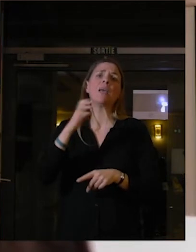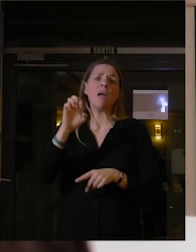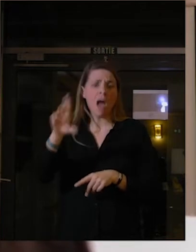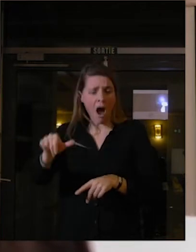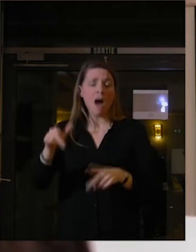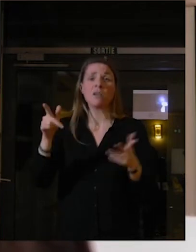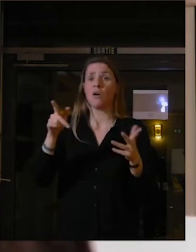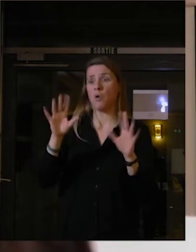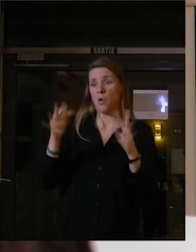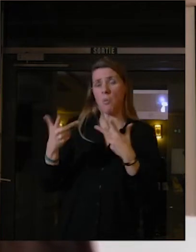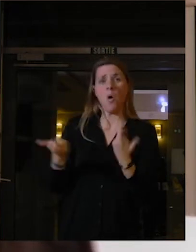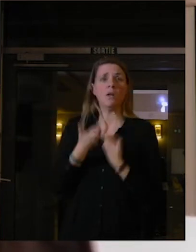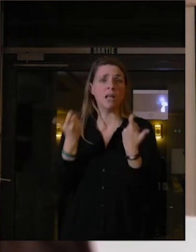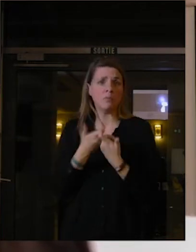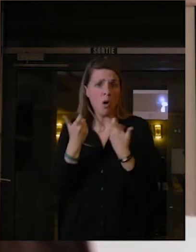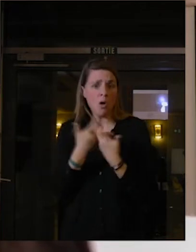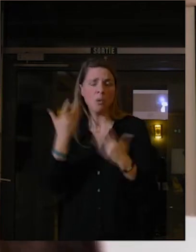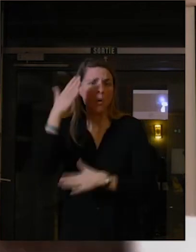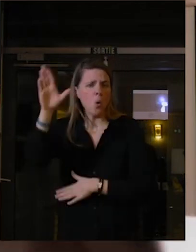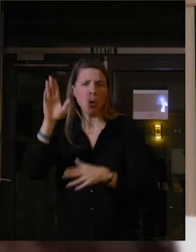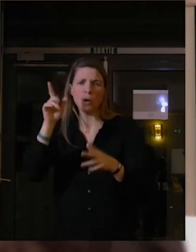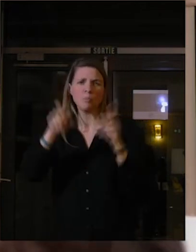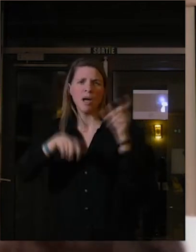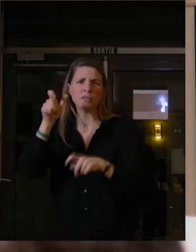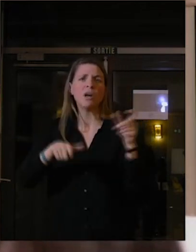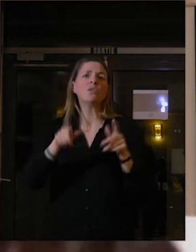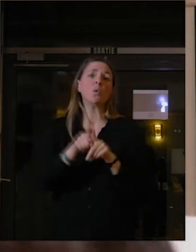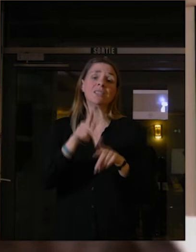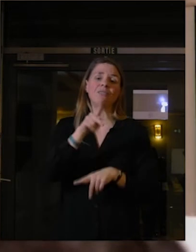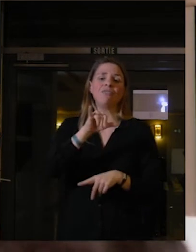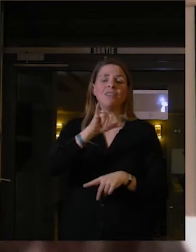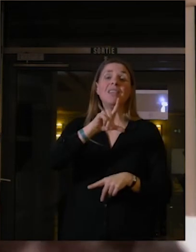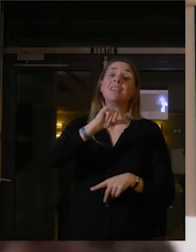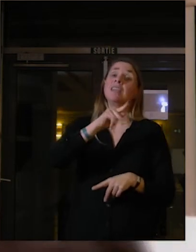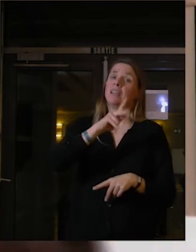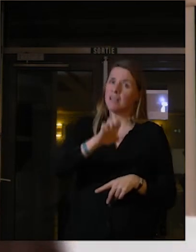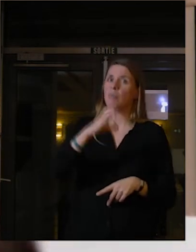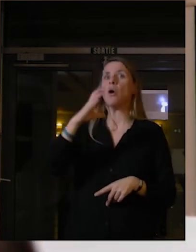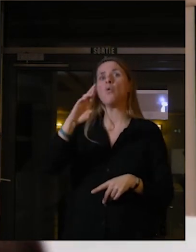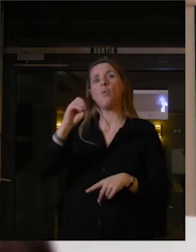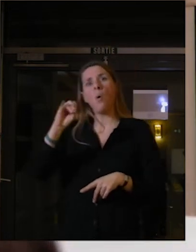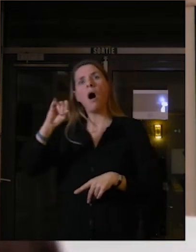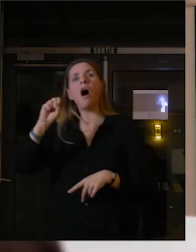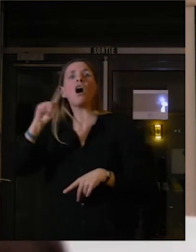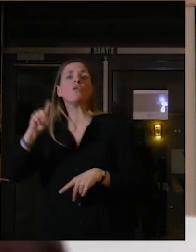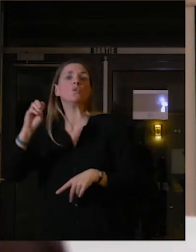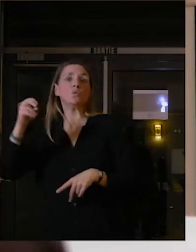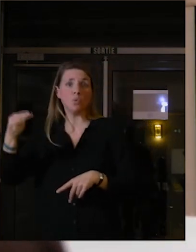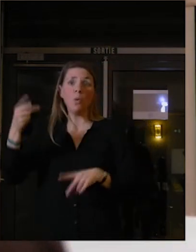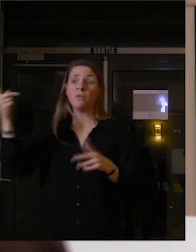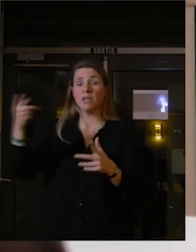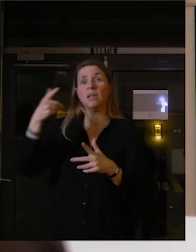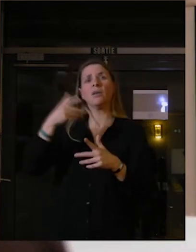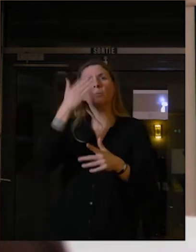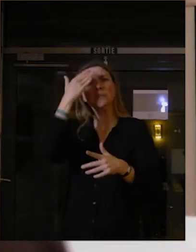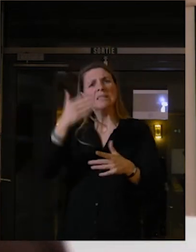façon de s'entraîner. D'autres personnes, je pense à Philippe Croison, par exemple, qui est une personne en situation de handicap, donc un homme tronc, sans